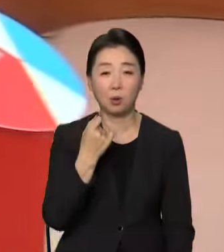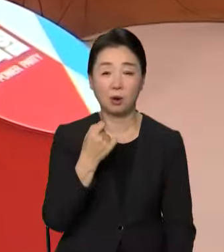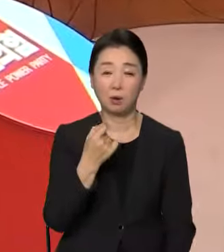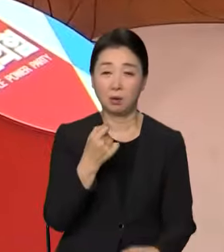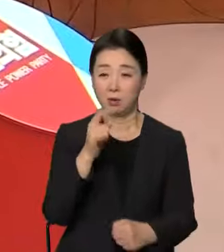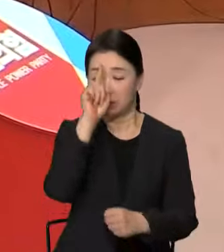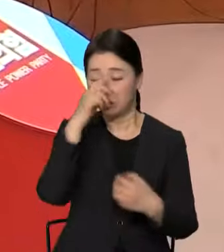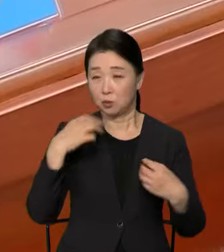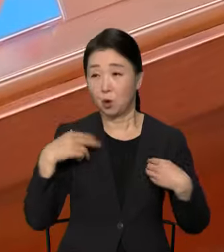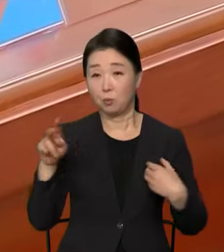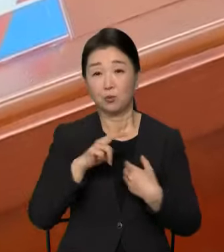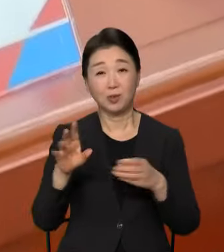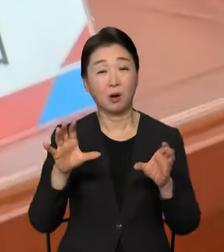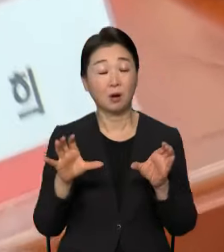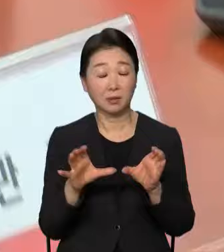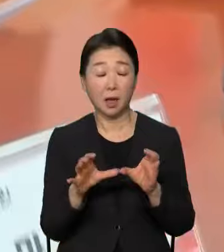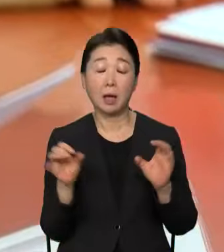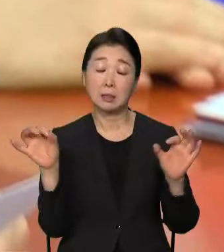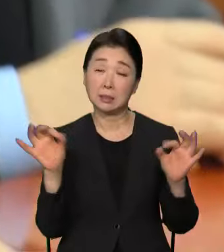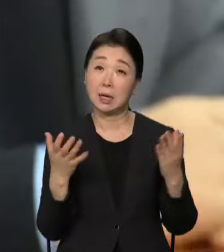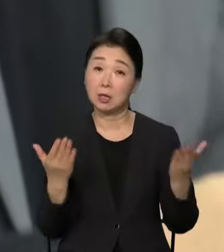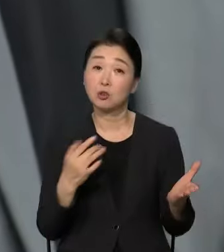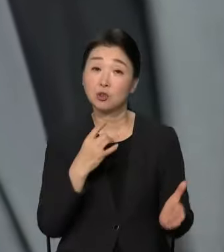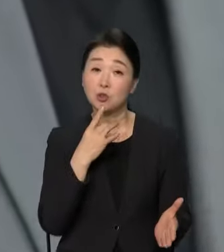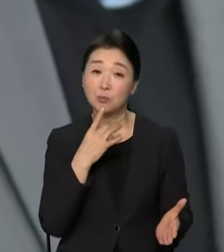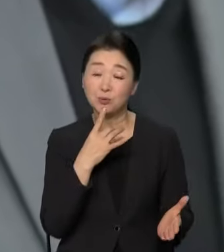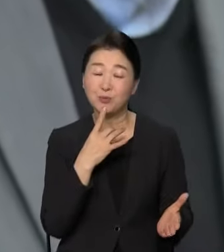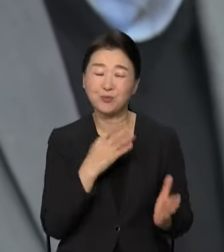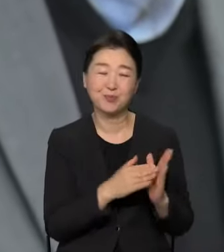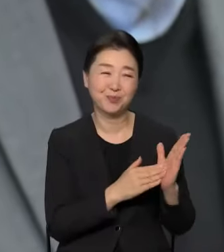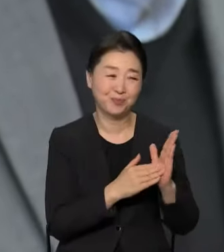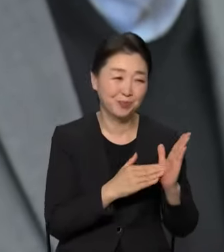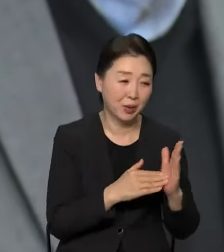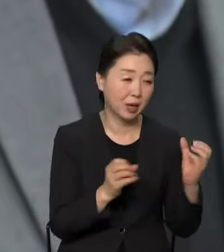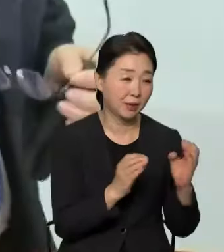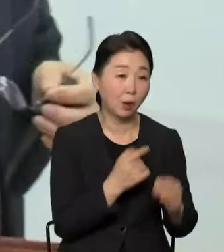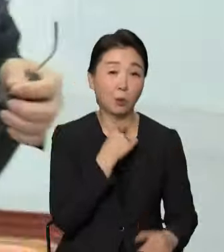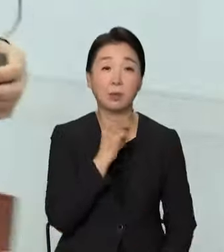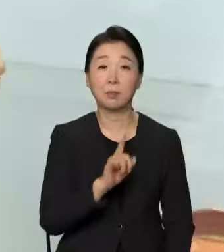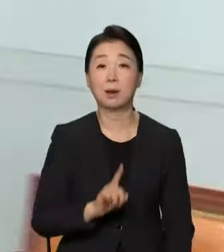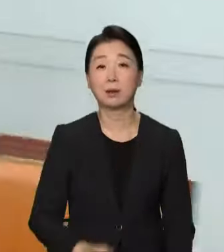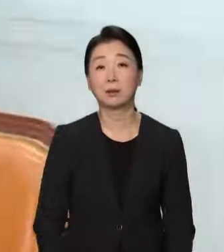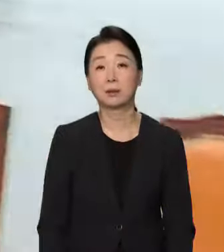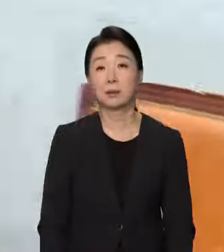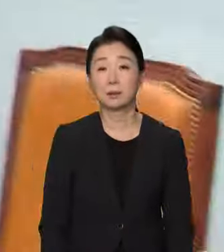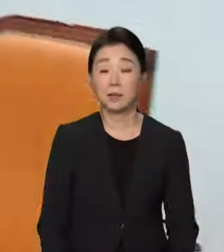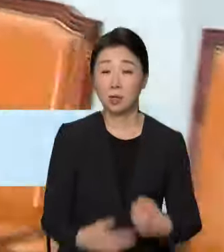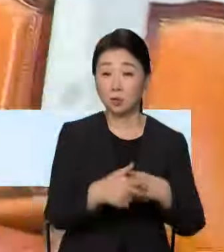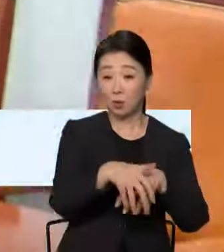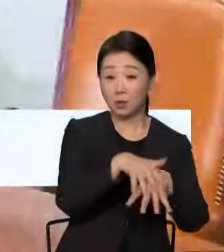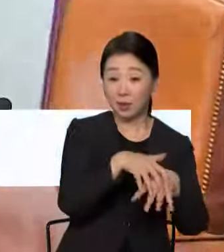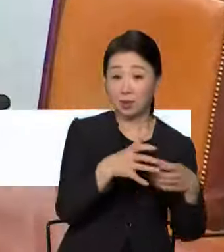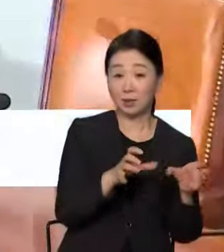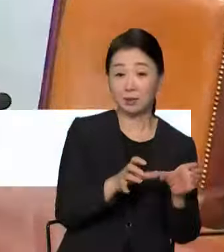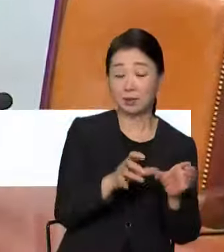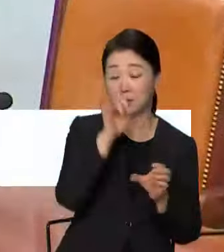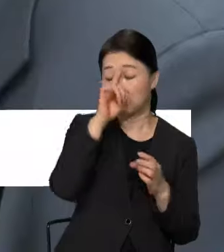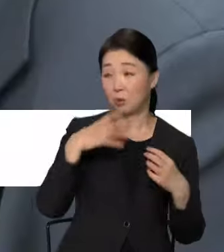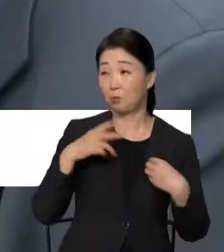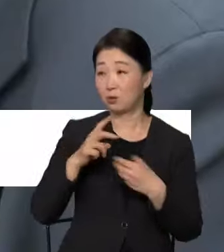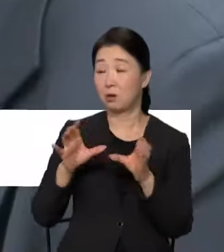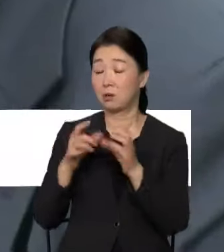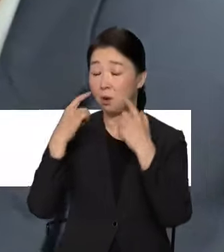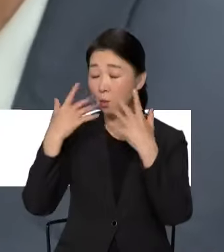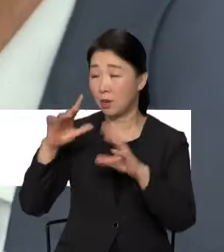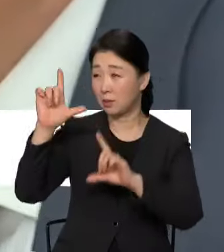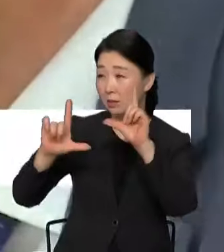휴지기를 갖는 거라고 했습니다. 비공식적인 대화도 이어가겠다고 강조했습니다. 하지만 의료단체는 정부 여당의